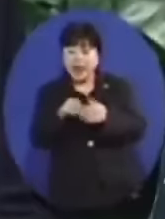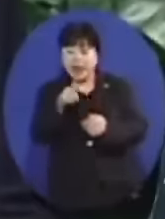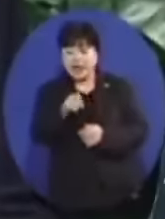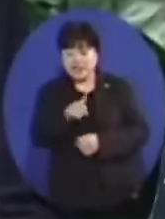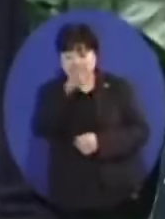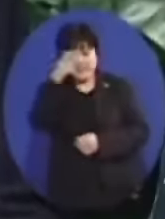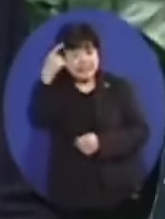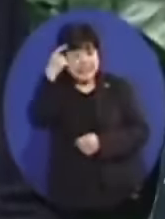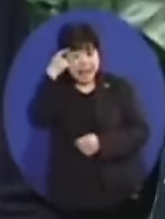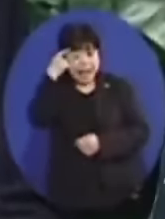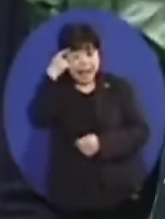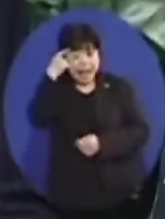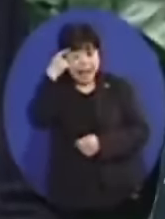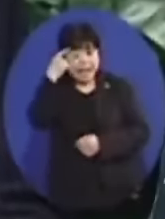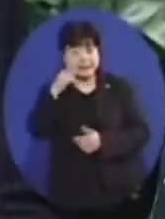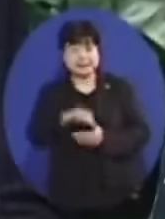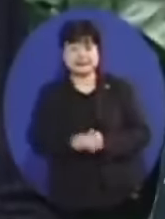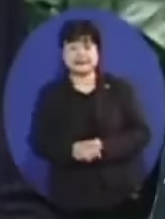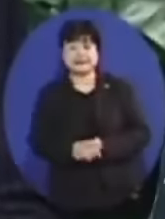생각이